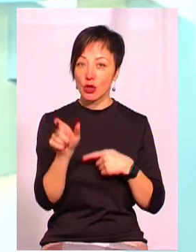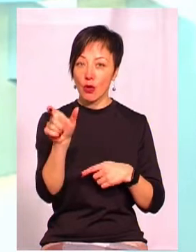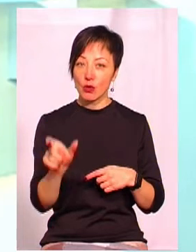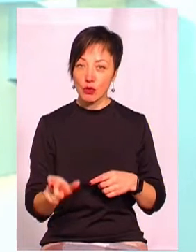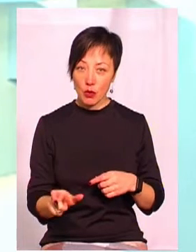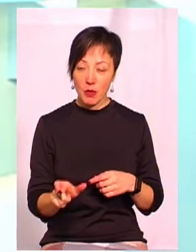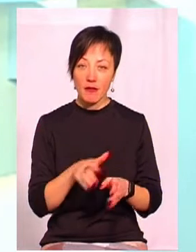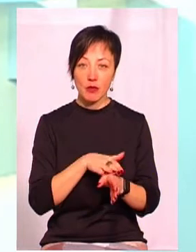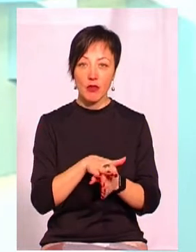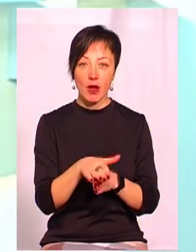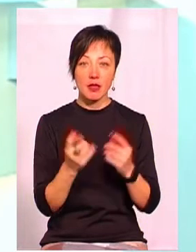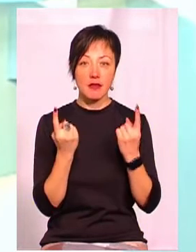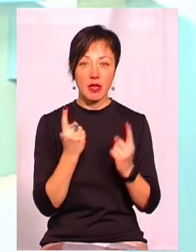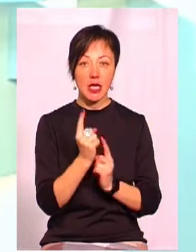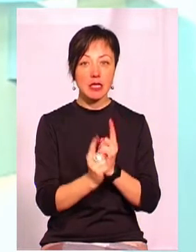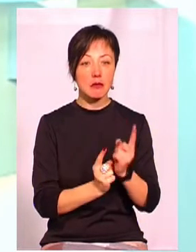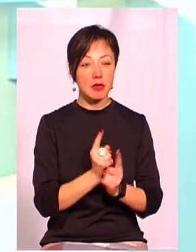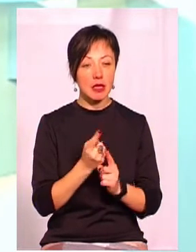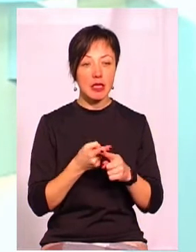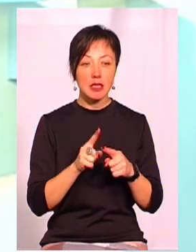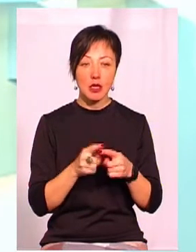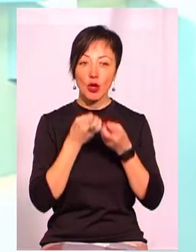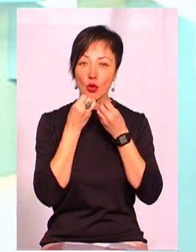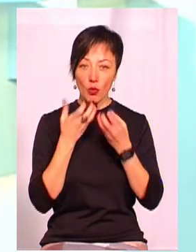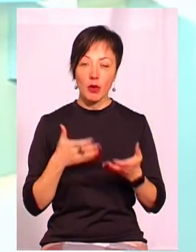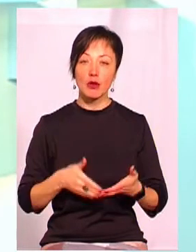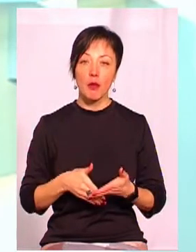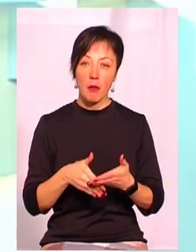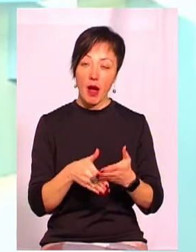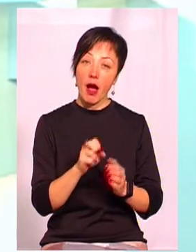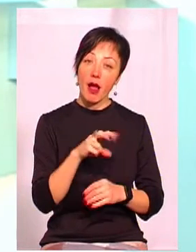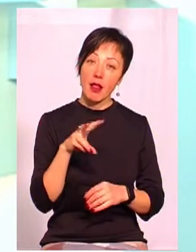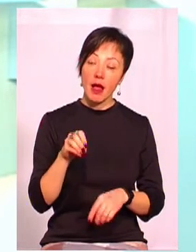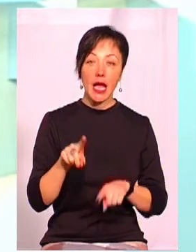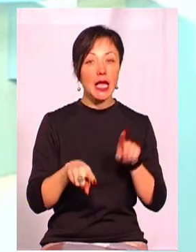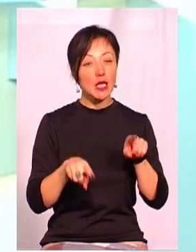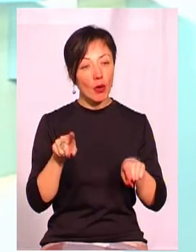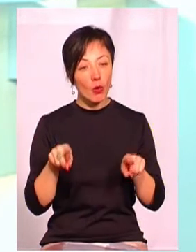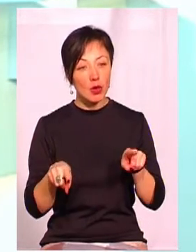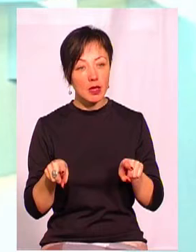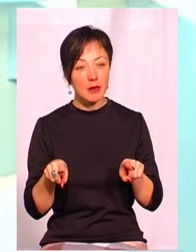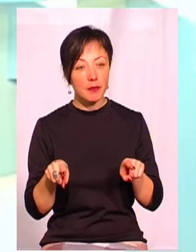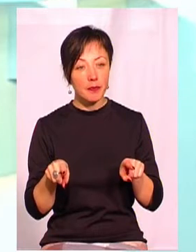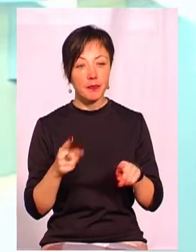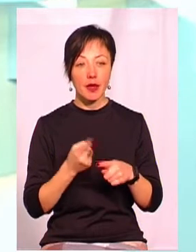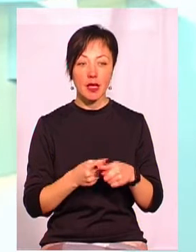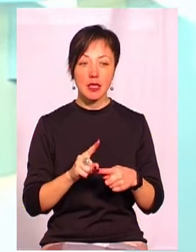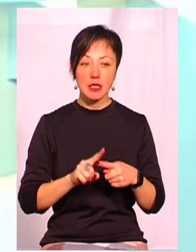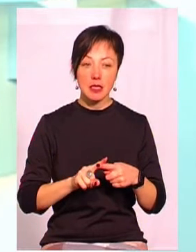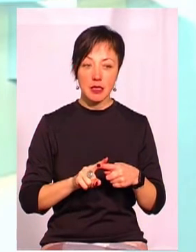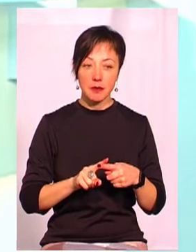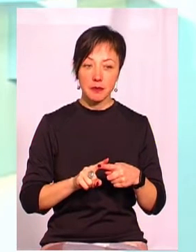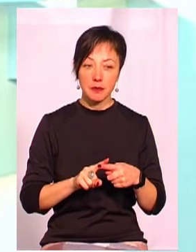звертається, відбуваються великі зміни, і це досить добре допомагає. Але інколи ці